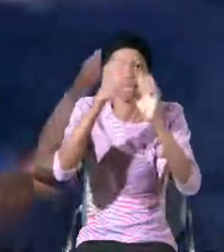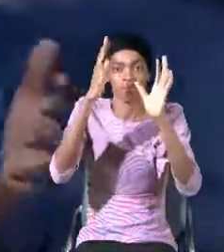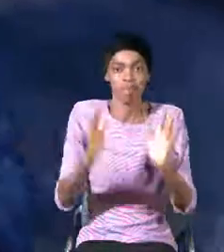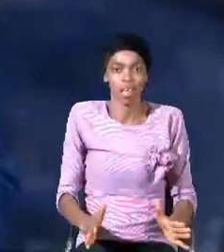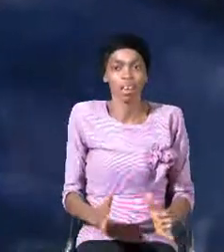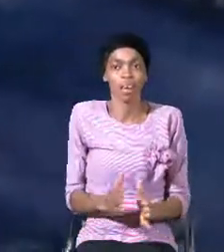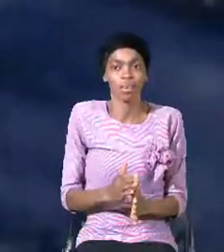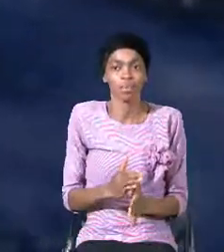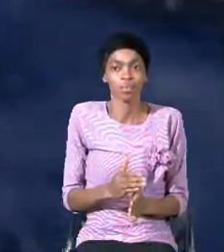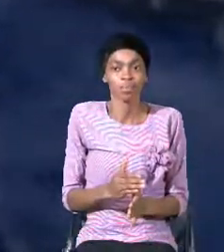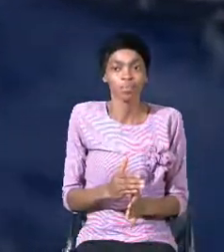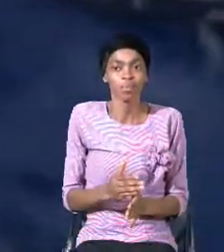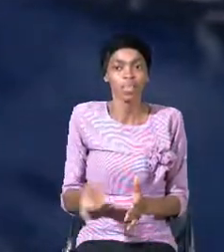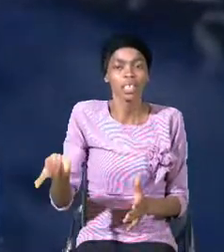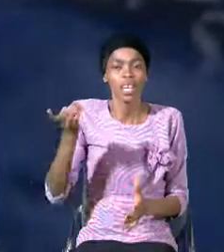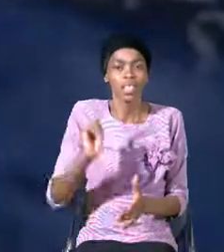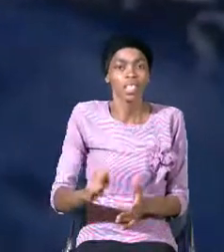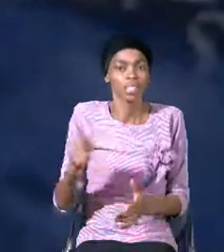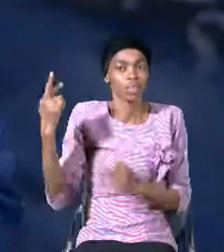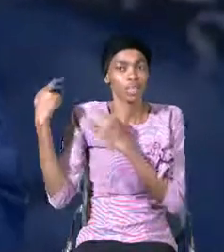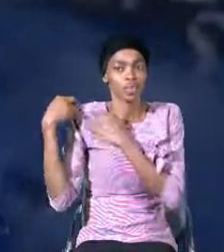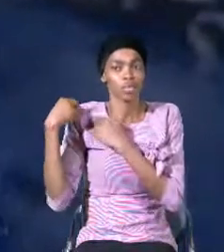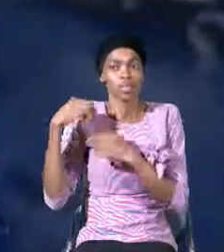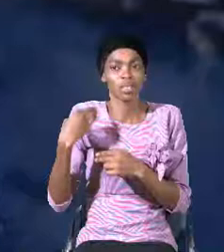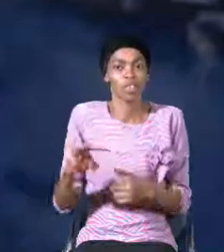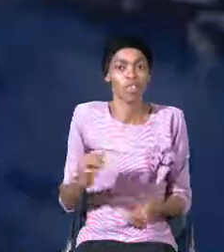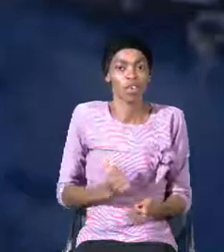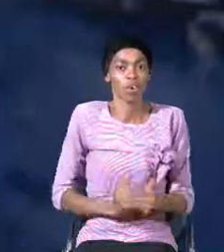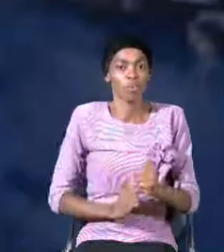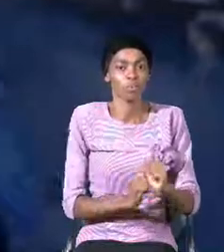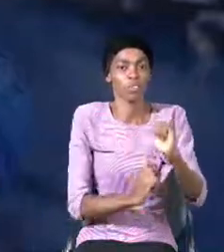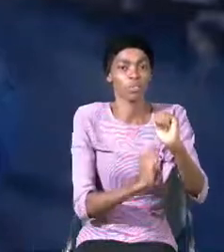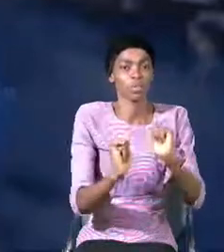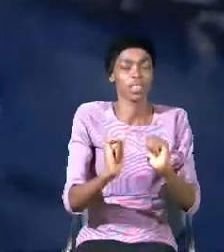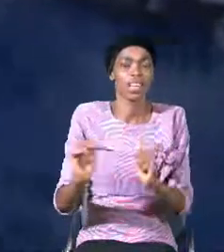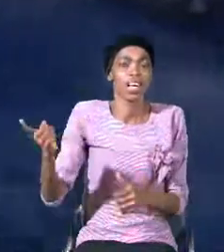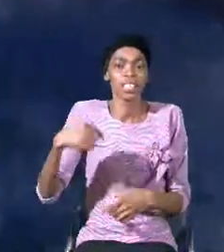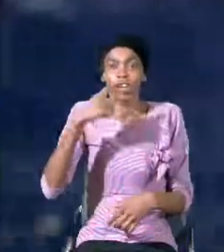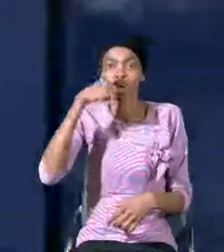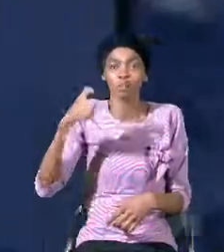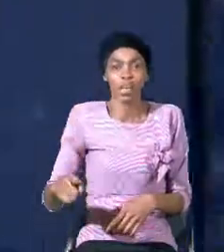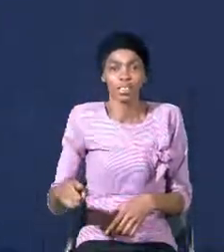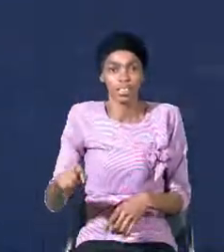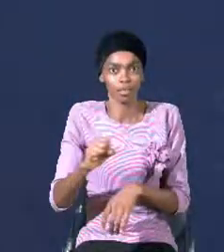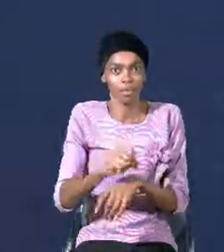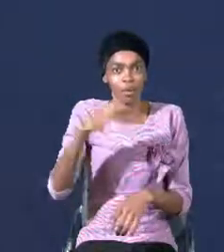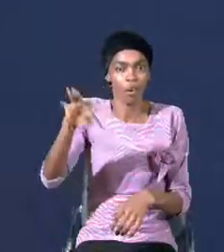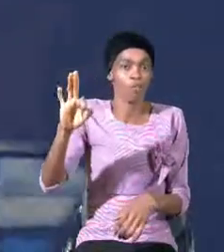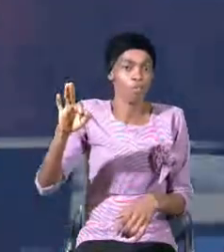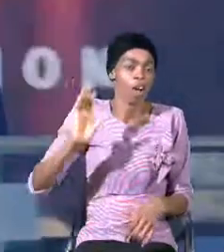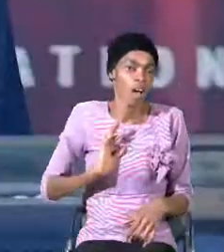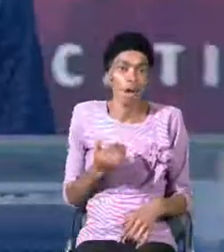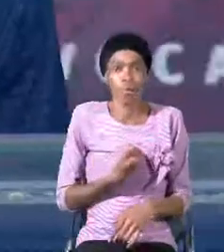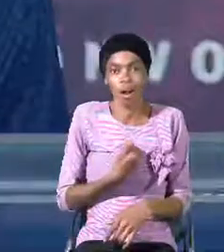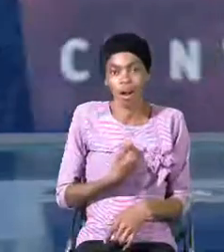mandat de notre Créateur. Ce mot responsabilité, je